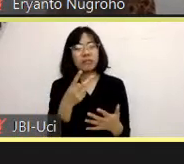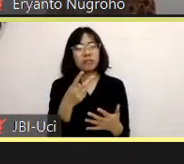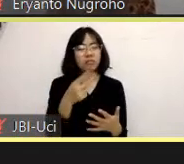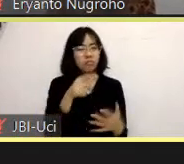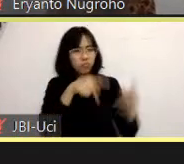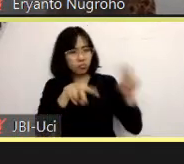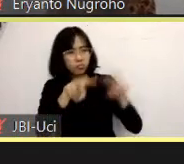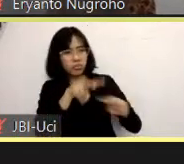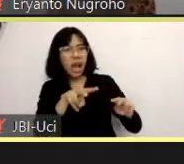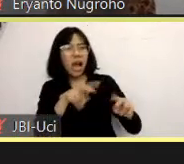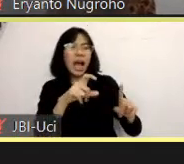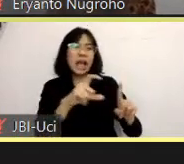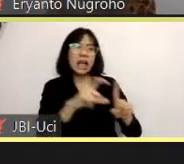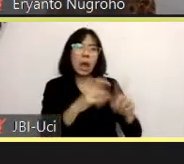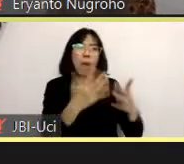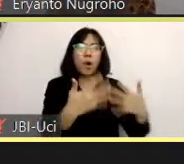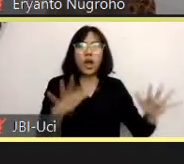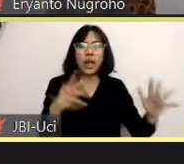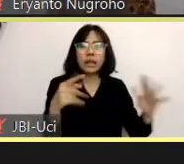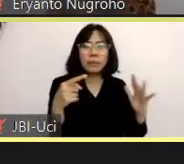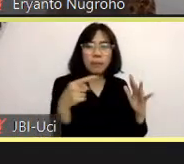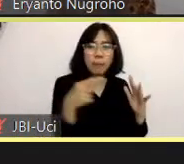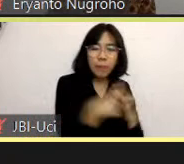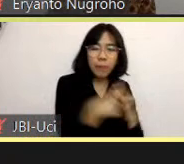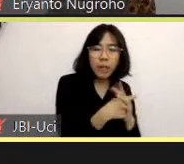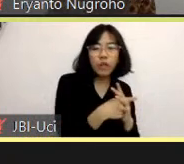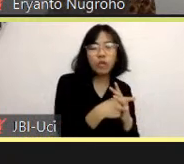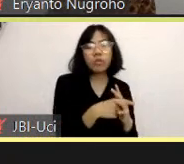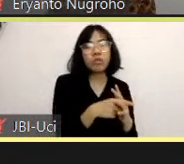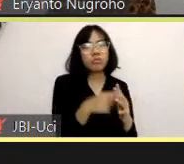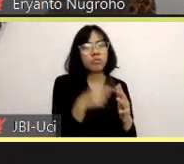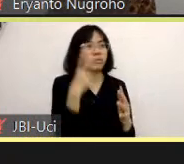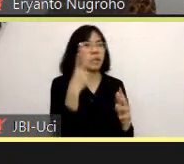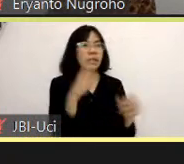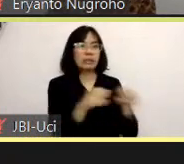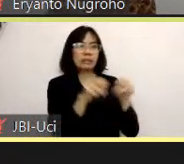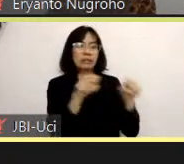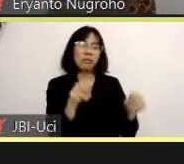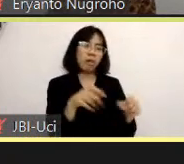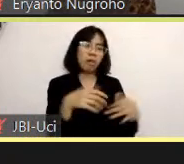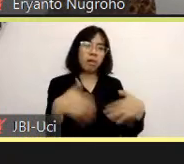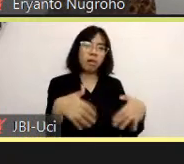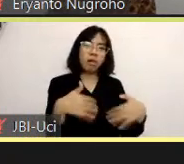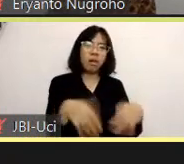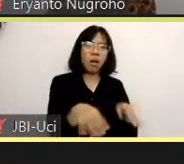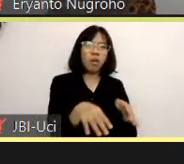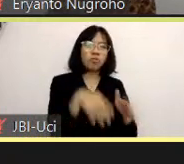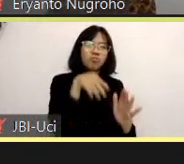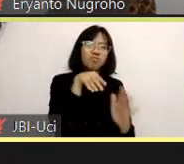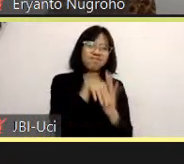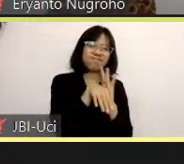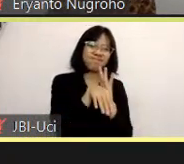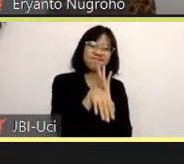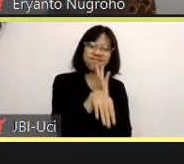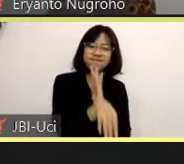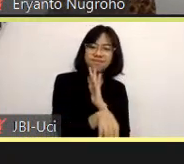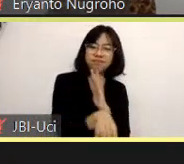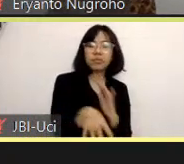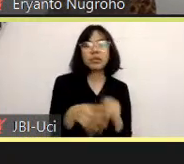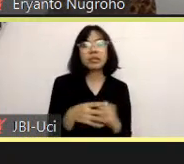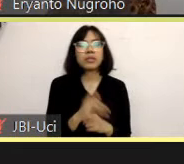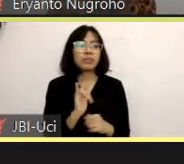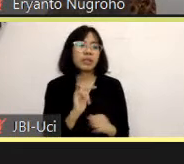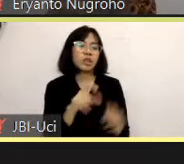ada kemunduran dalam indikator ini. Dan pemilu serta partai